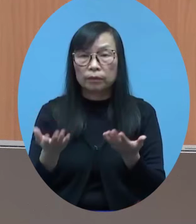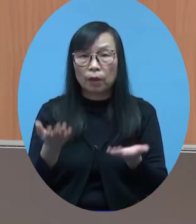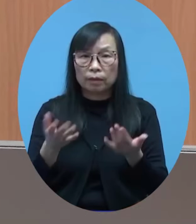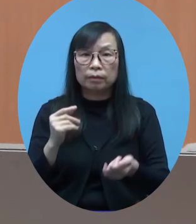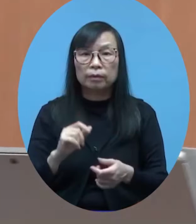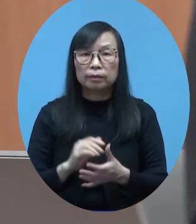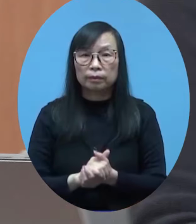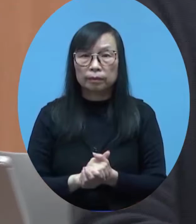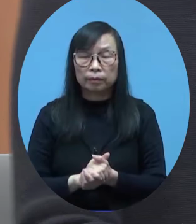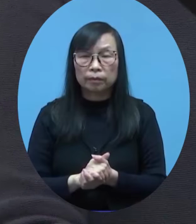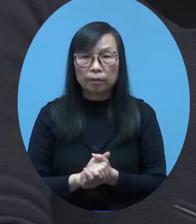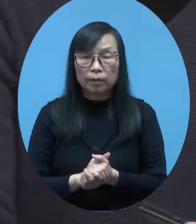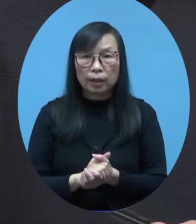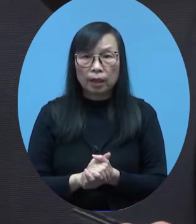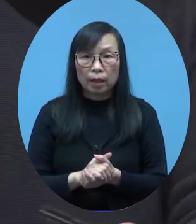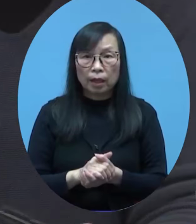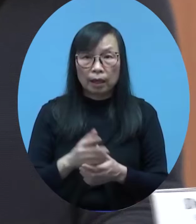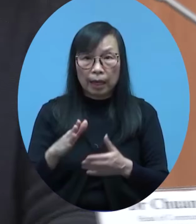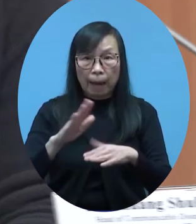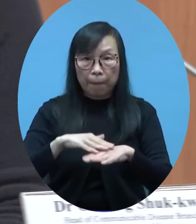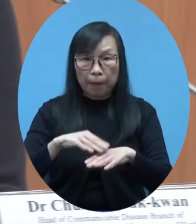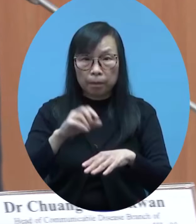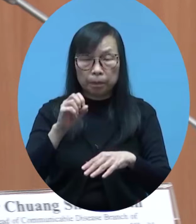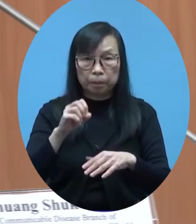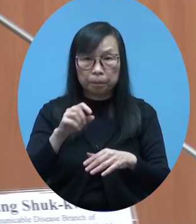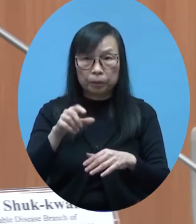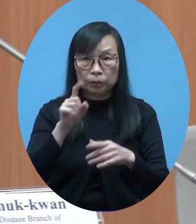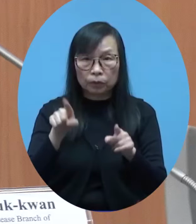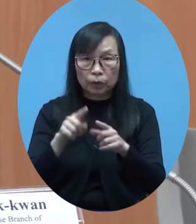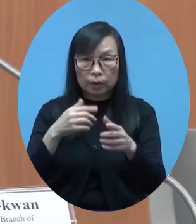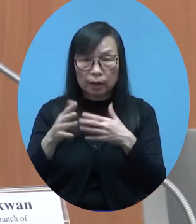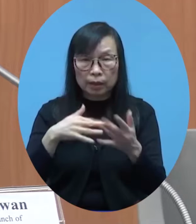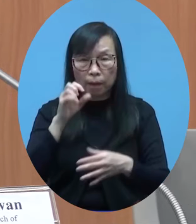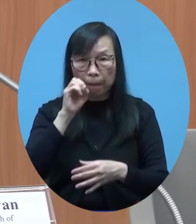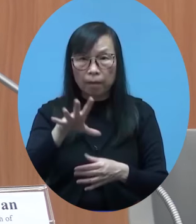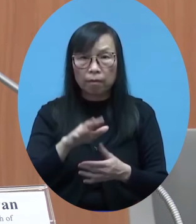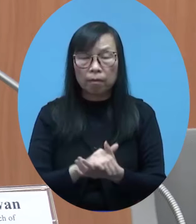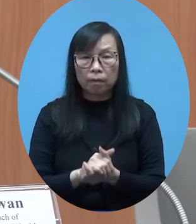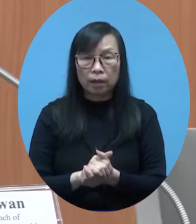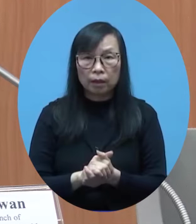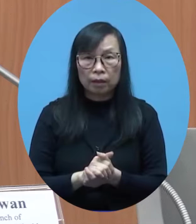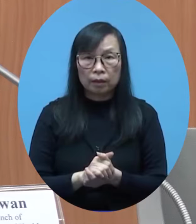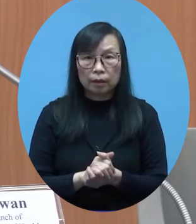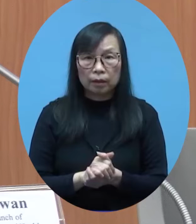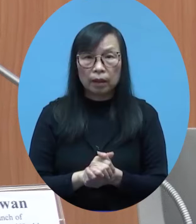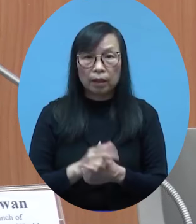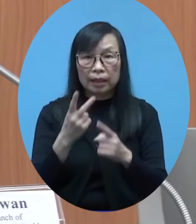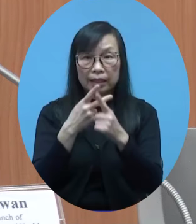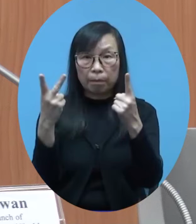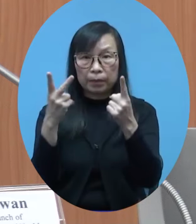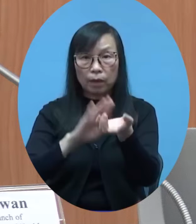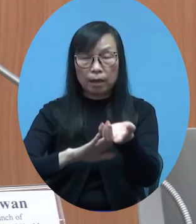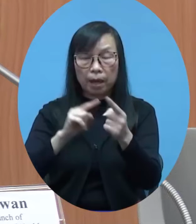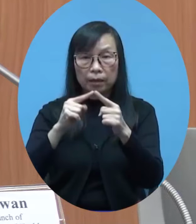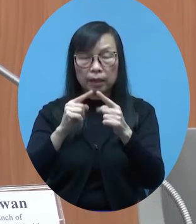好關於先頭有位同事想問翻咧，就係嗰個12位病人嗰、那